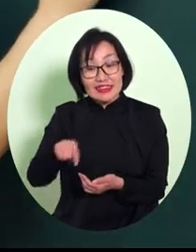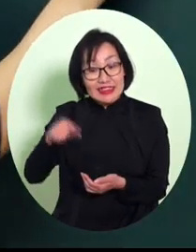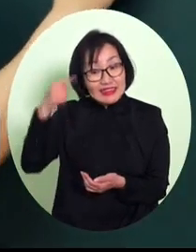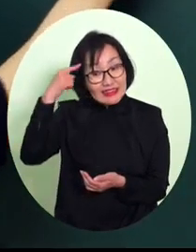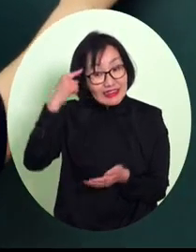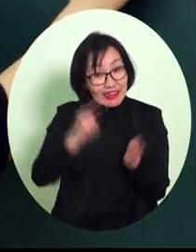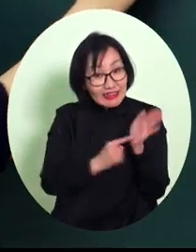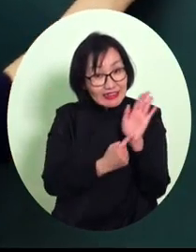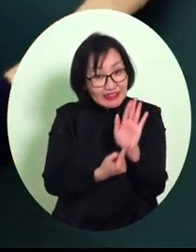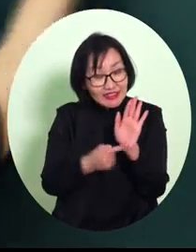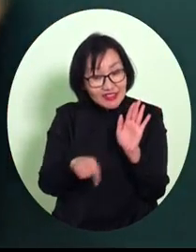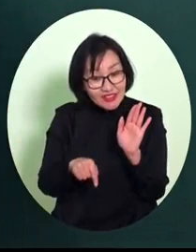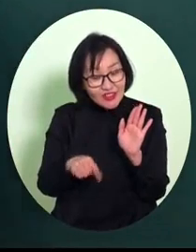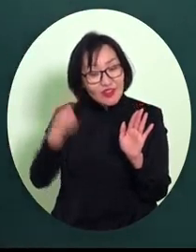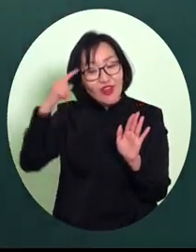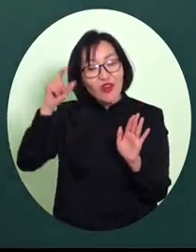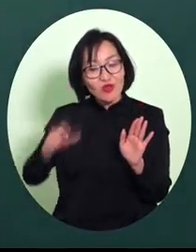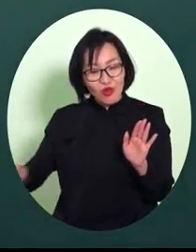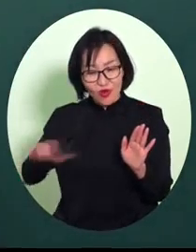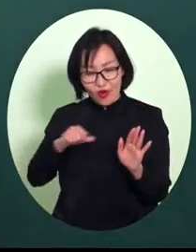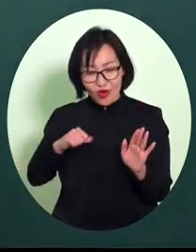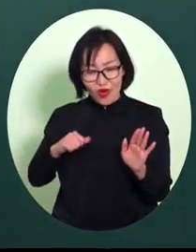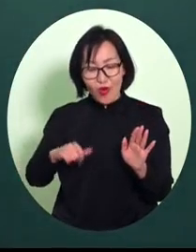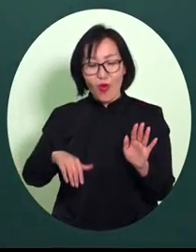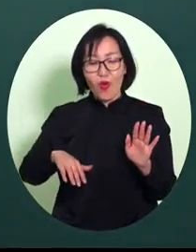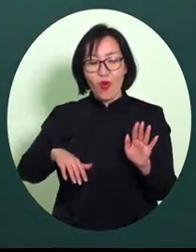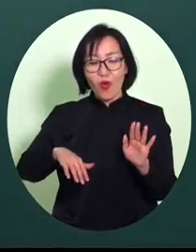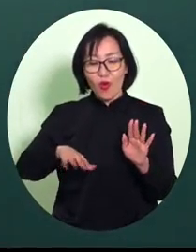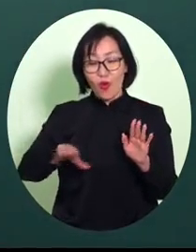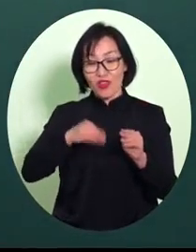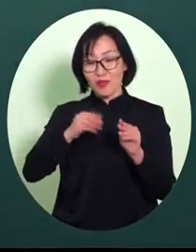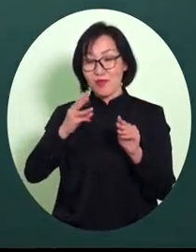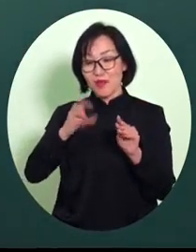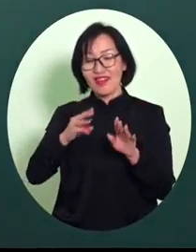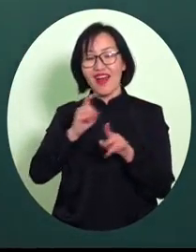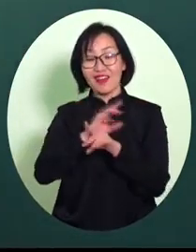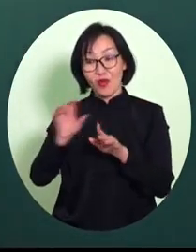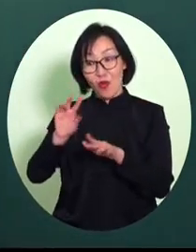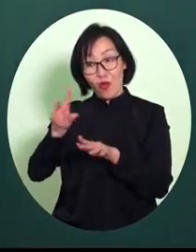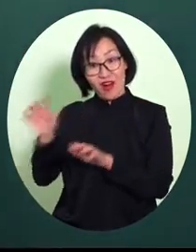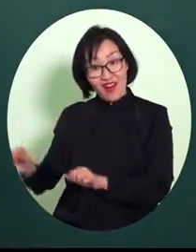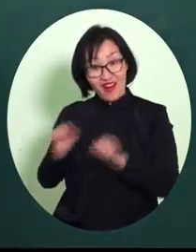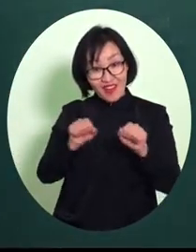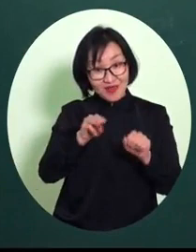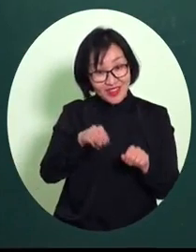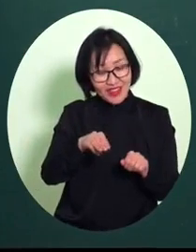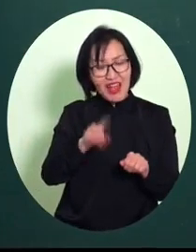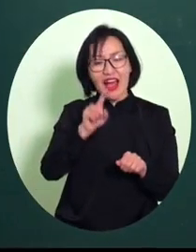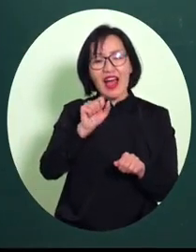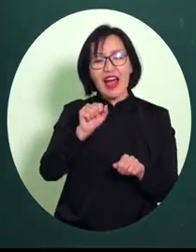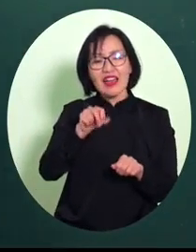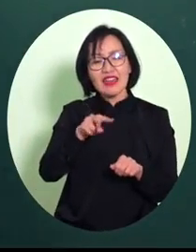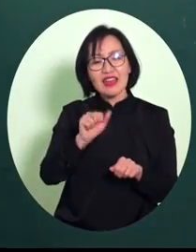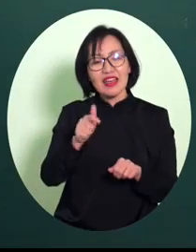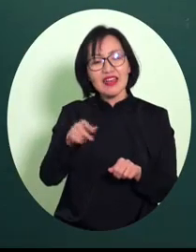За энэ санааг агуулгын тулд зохиолч яасан байна. Хуучин дэлхий халагдах мэт гэсэн үгээр авсан байна. А тэгвэл